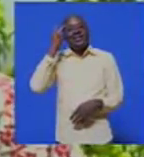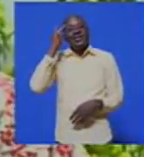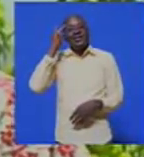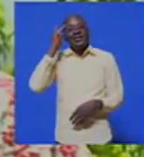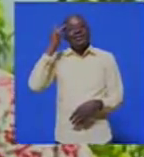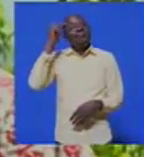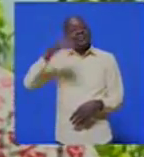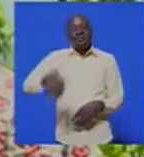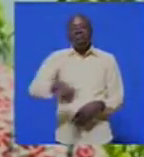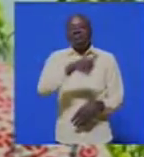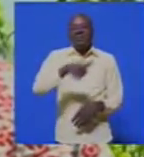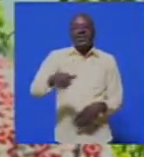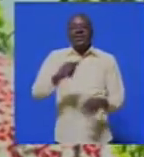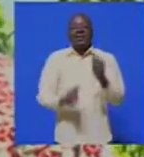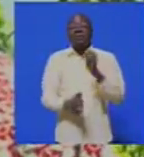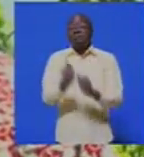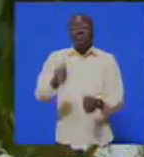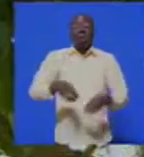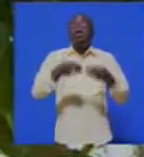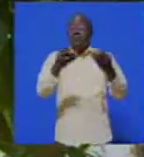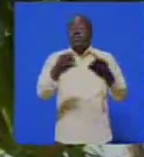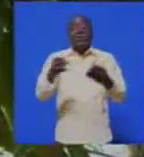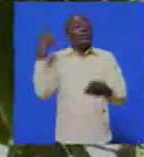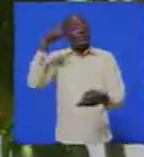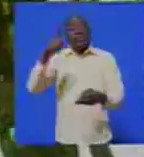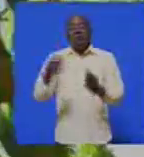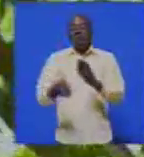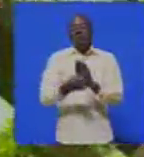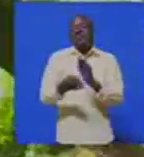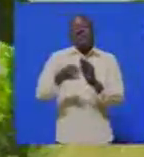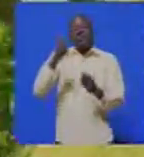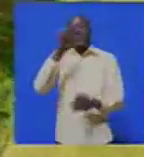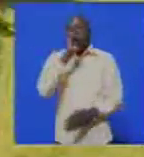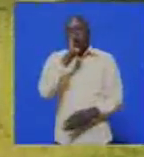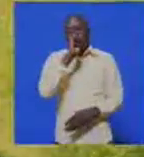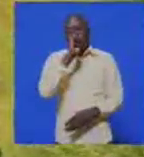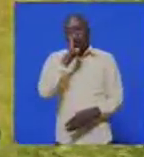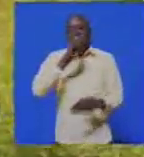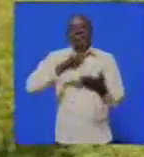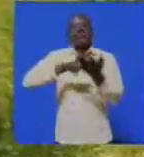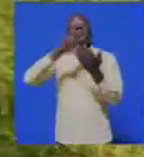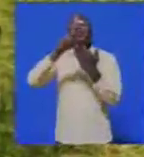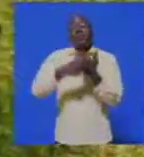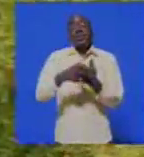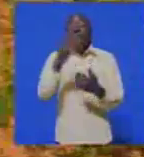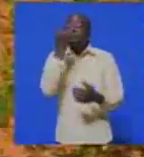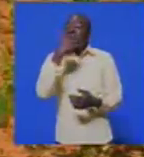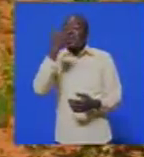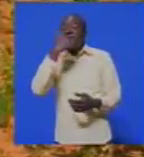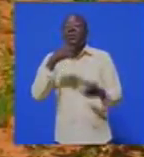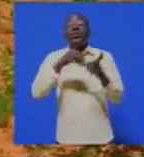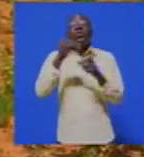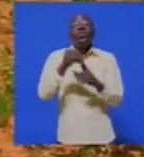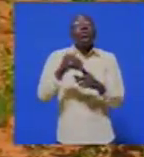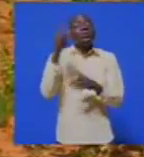l'irrigation goutte à goutte est plus rationnelle, elle est plus économique en termes d'eau. Les plantes, que ce soit le mangier, que ce soit un arbre sauvage, que ce